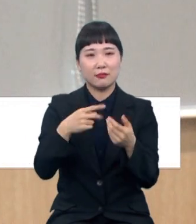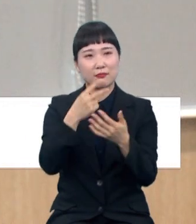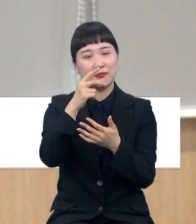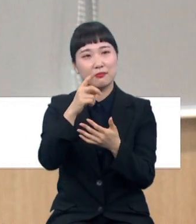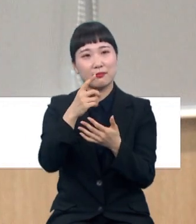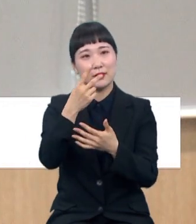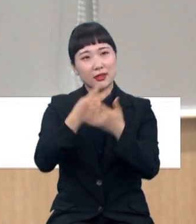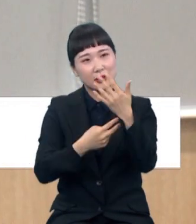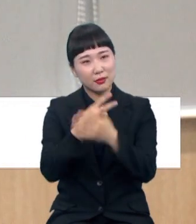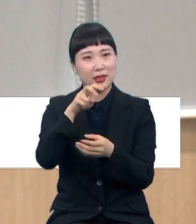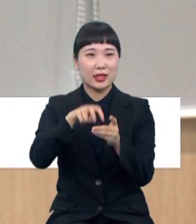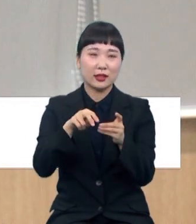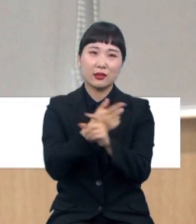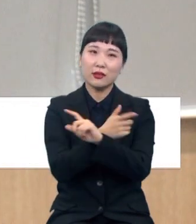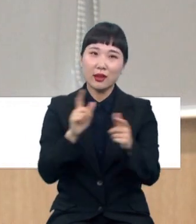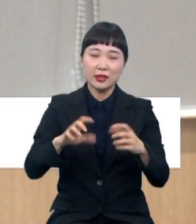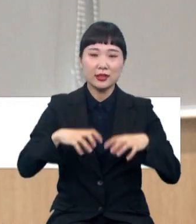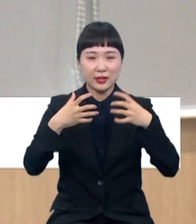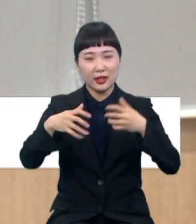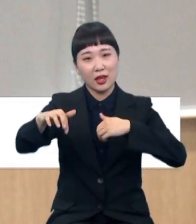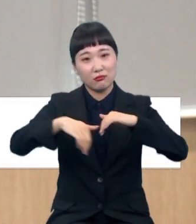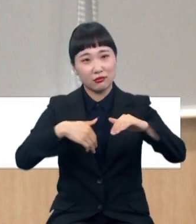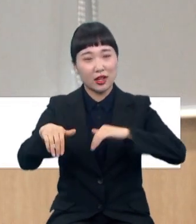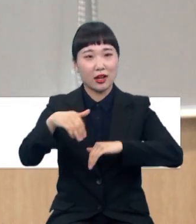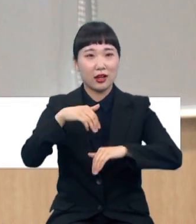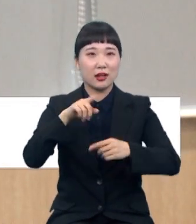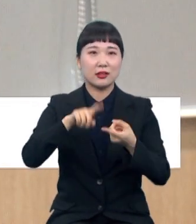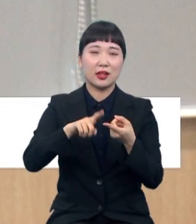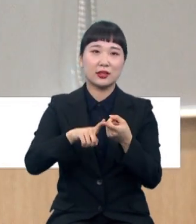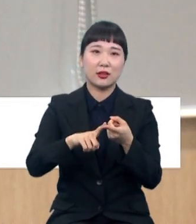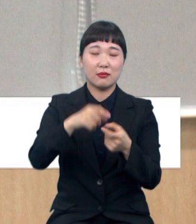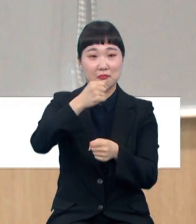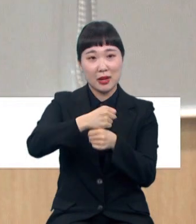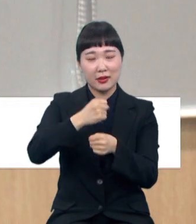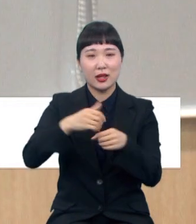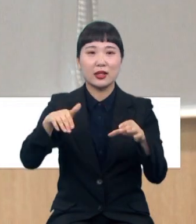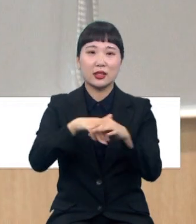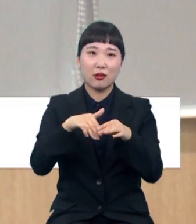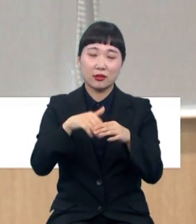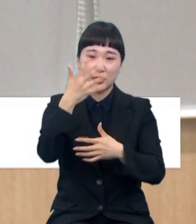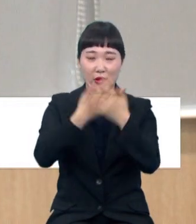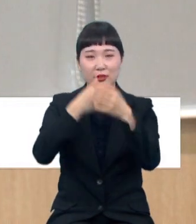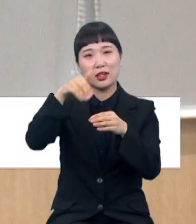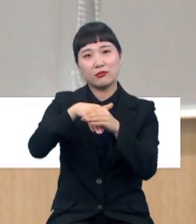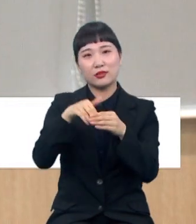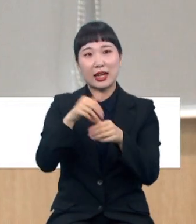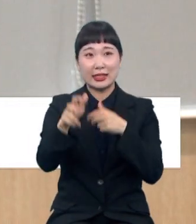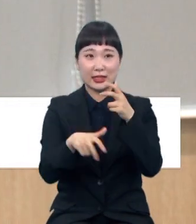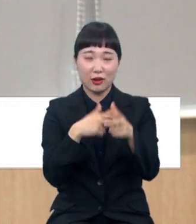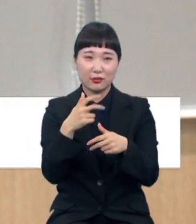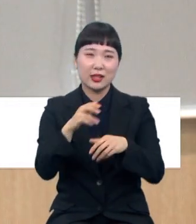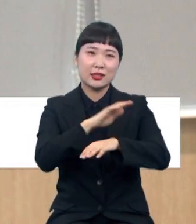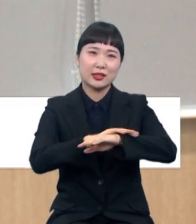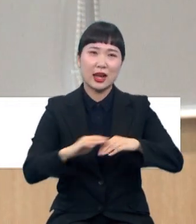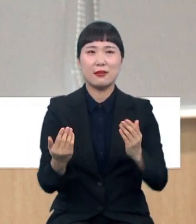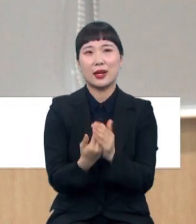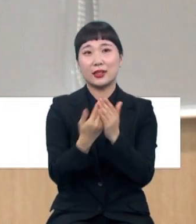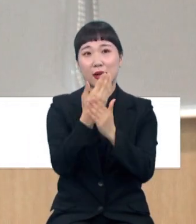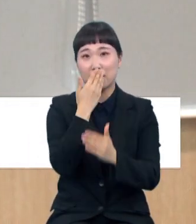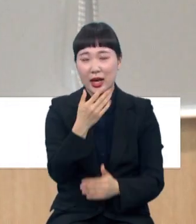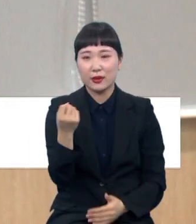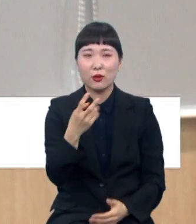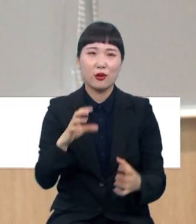문화거리 등 이런 것들을 조성을 해서 영상문화 산업 발전에도 기여를 하고 또 글로벌 중심 도시를 지향하고